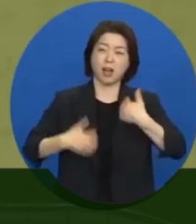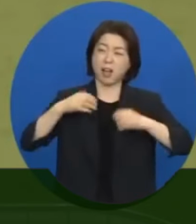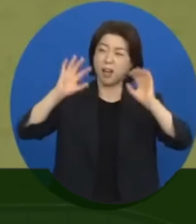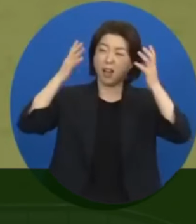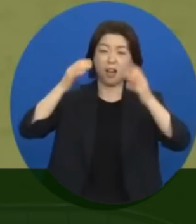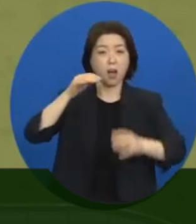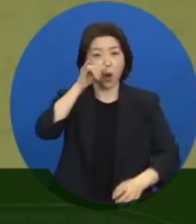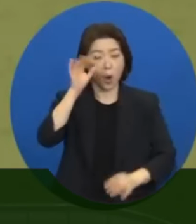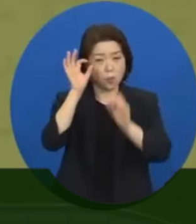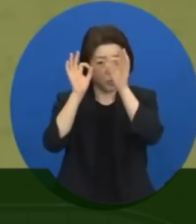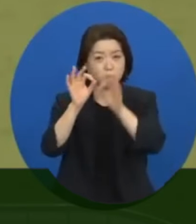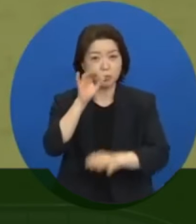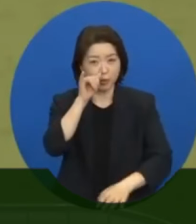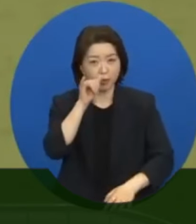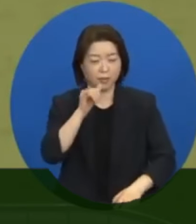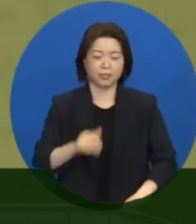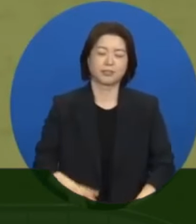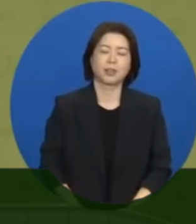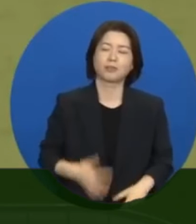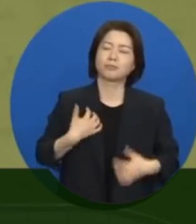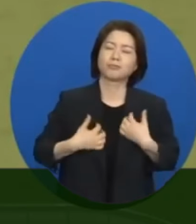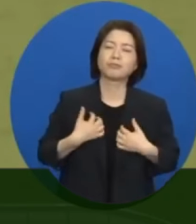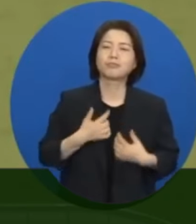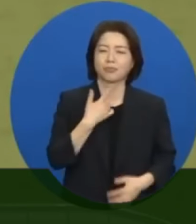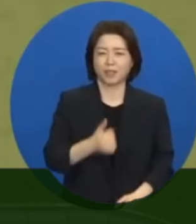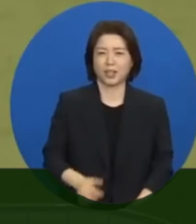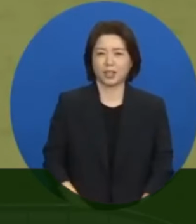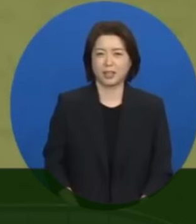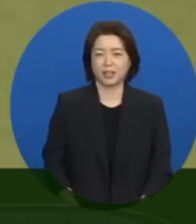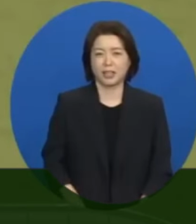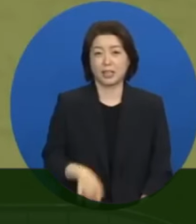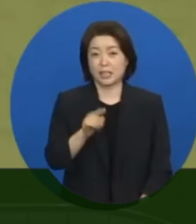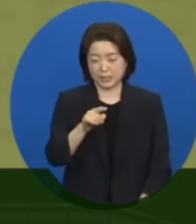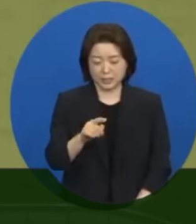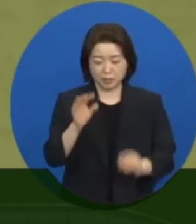목회를 하다 보니까 때로는 이런 생각이 들었습니다 아 내가